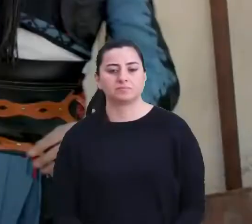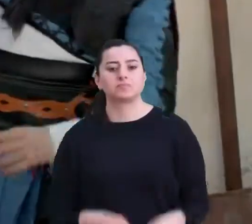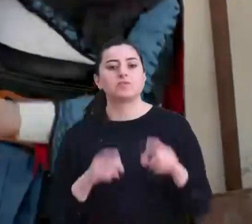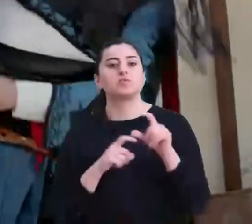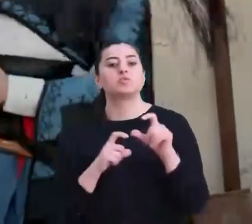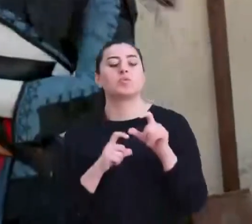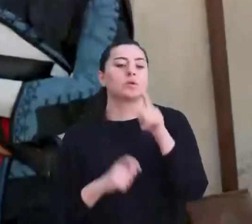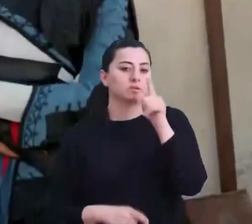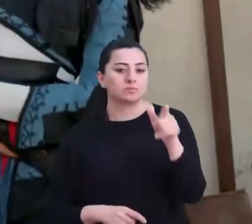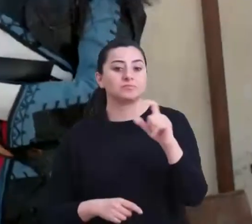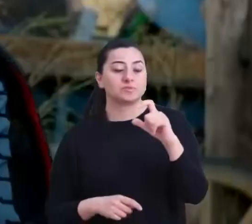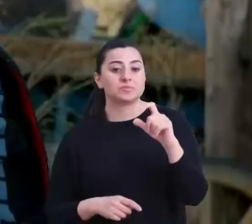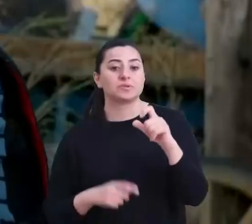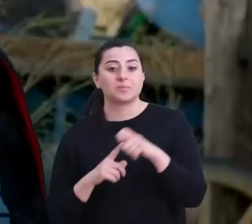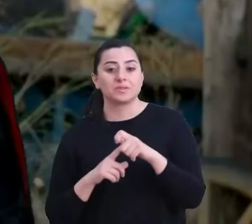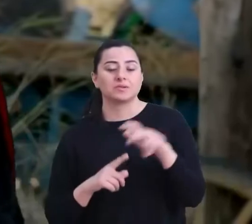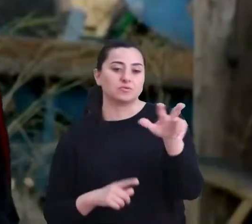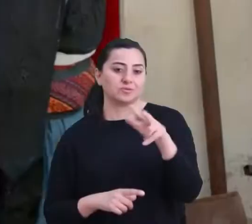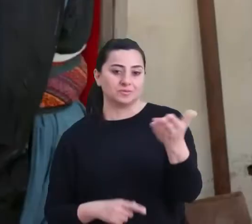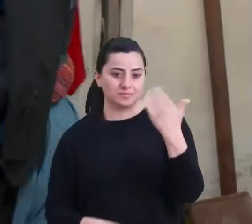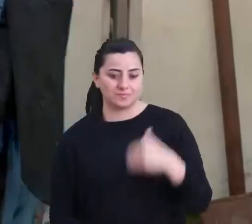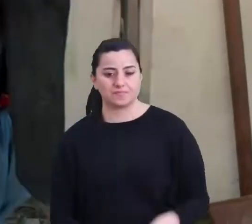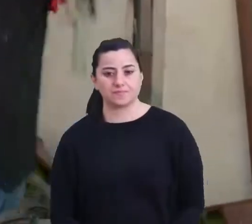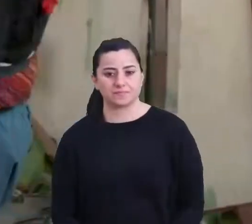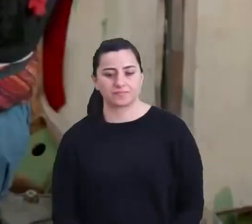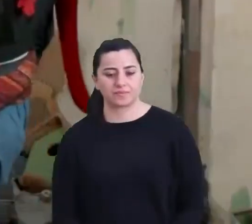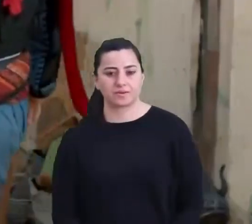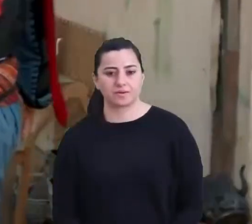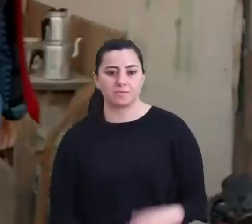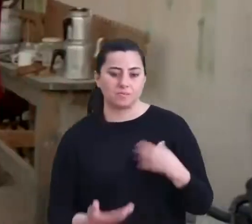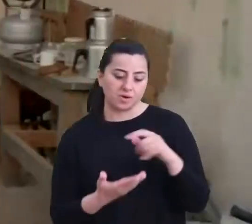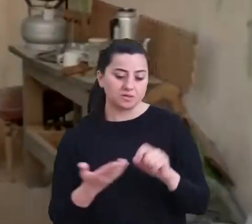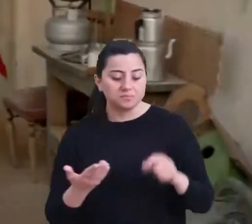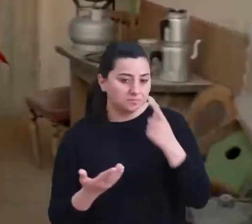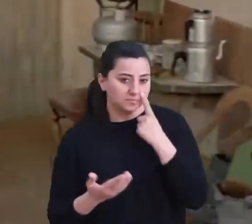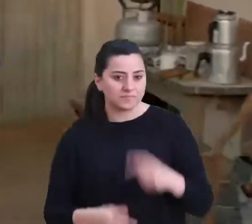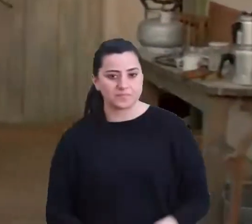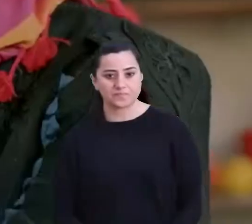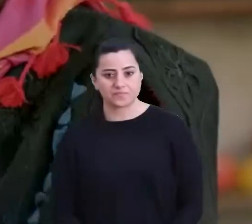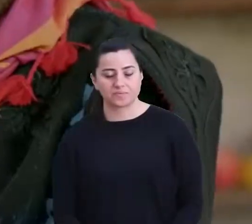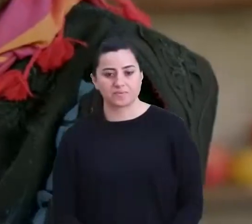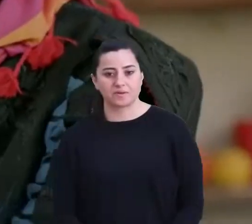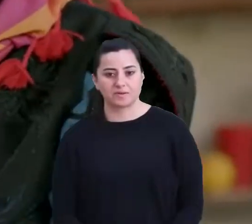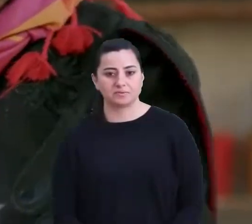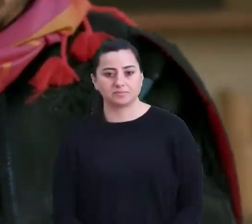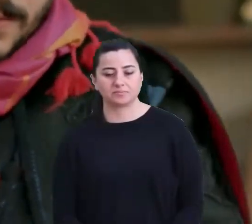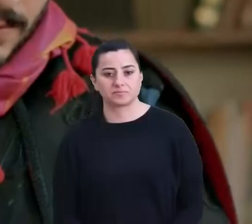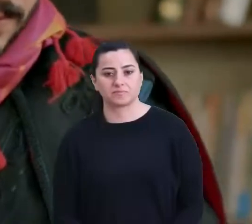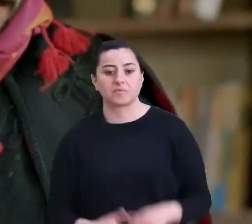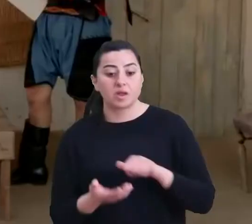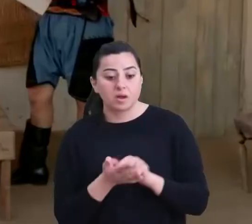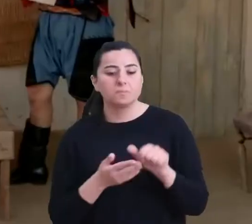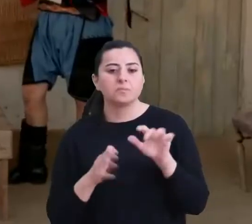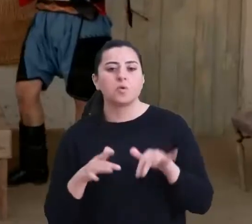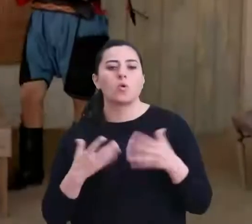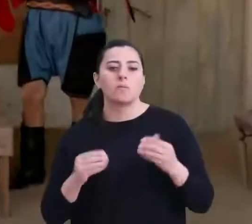Süleyman, Cemil, Emin gelin. Hala yazdım buraya bir şeyler. Ya tabii öyle her şeyi de yazamadım